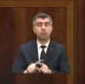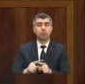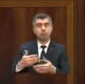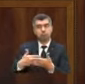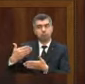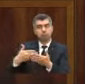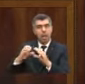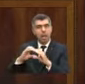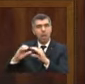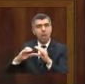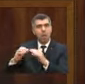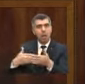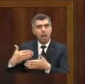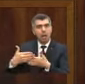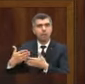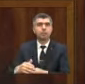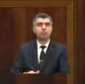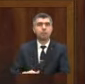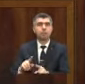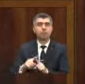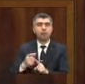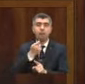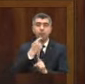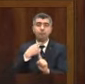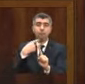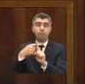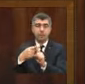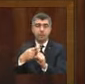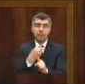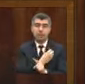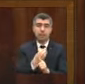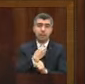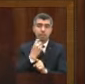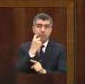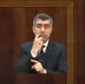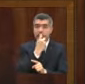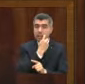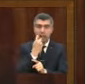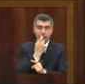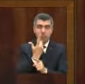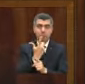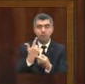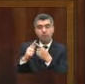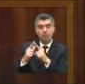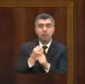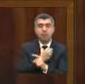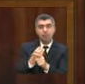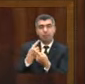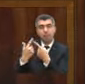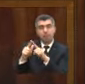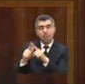جارية وقريبة إن شاء الله، أو الصيادلة، أو أطباء الأسنان، أو المهن شبه الطبية،